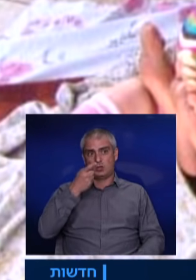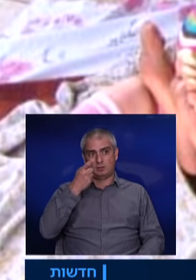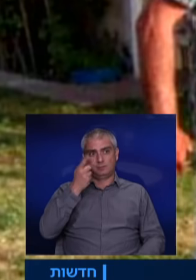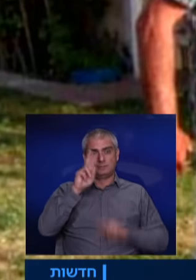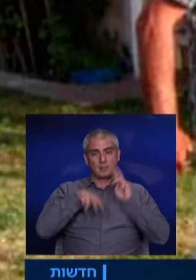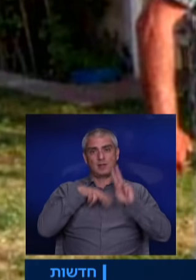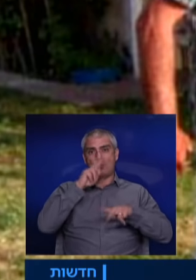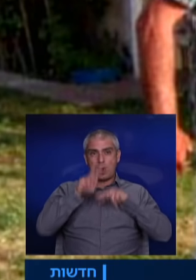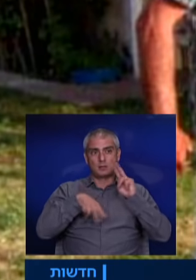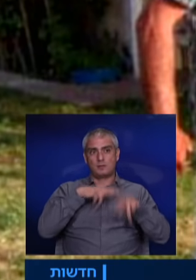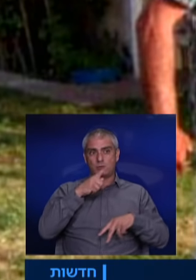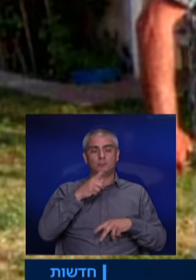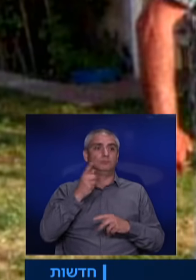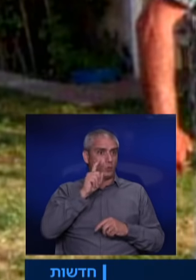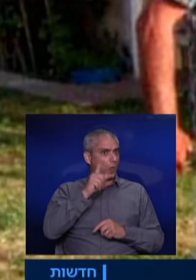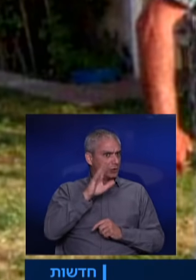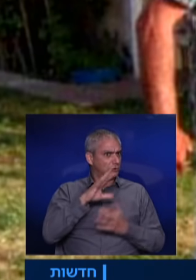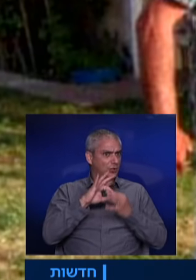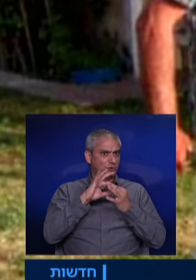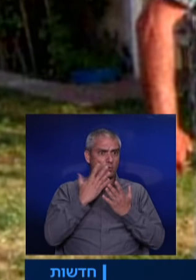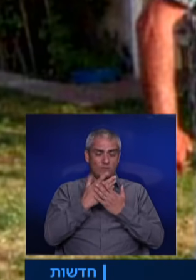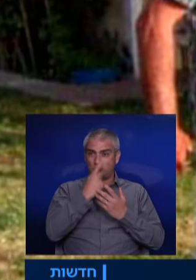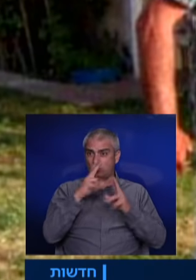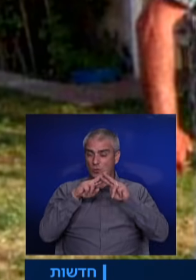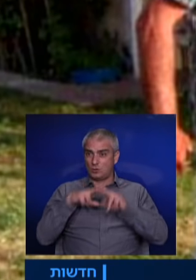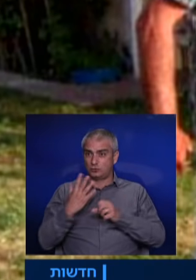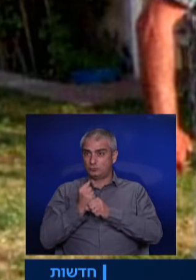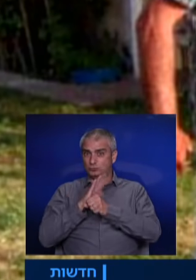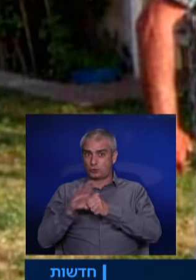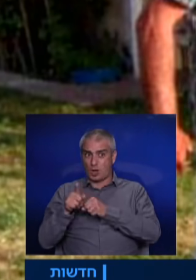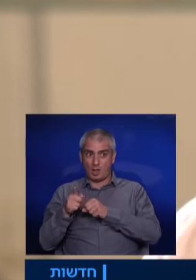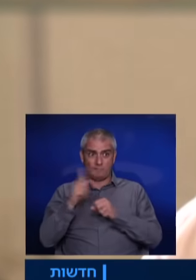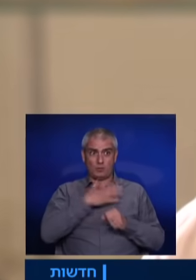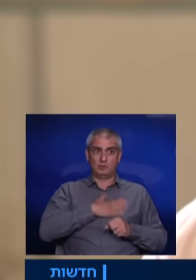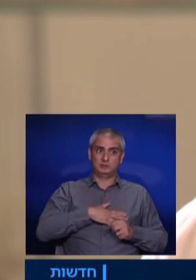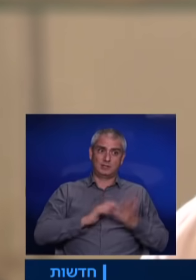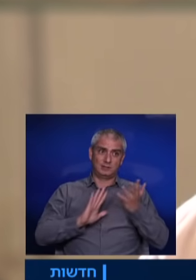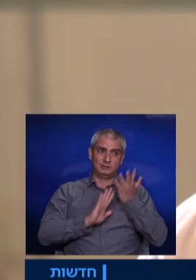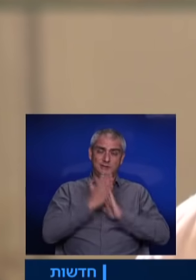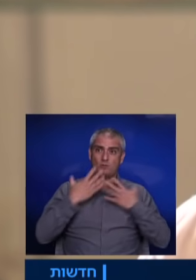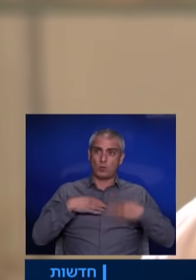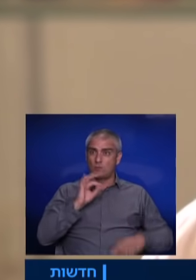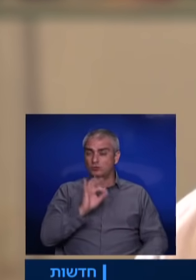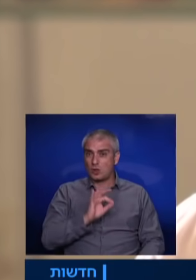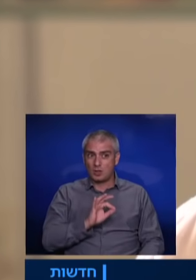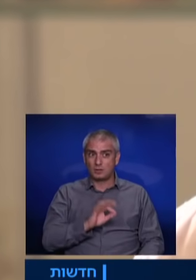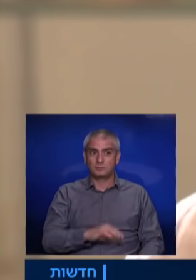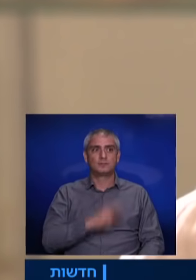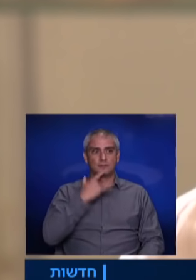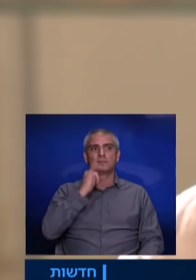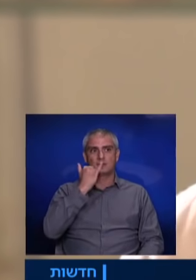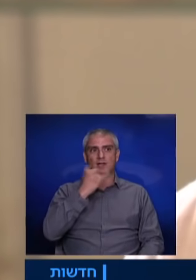טיפולים. יכול להיות ויש קשר בין העובדה שהוא שרד את השואה לזה שהוא בחר שישרפו את הגופה שלו? כן.